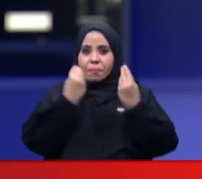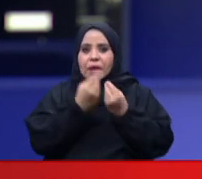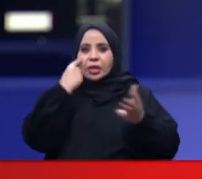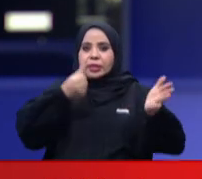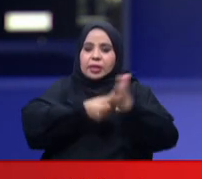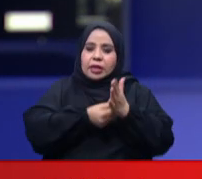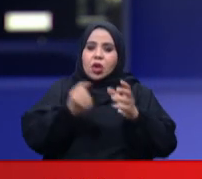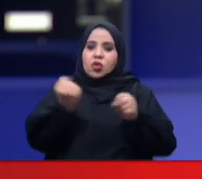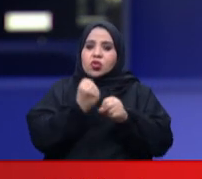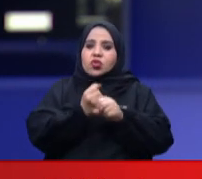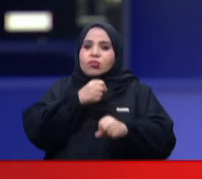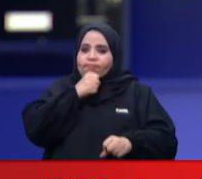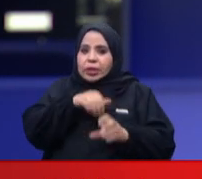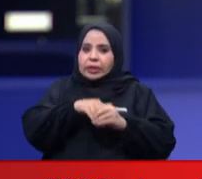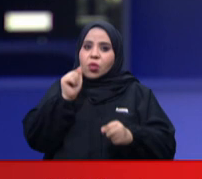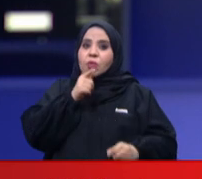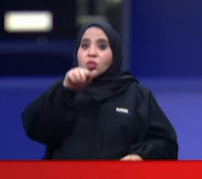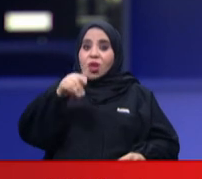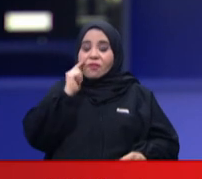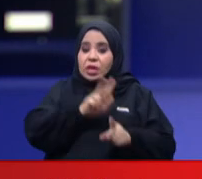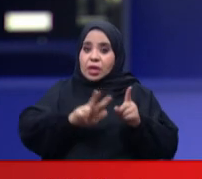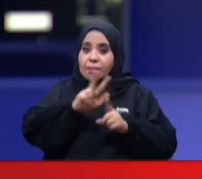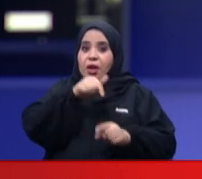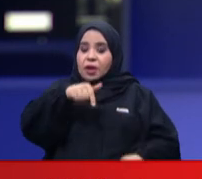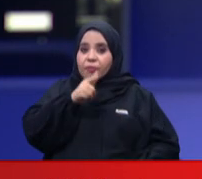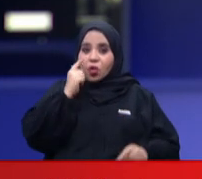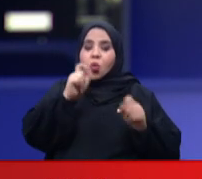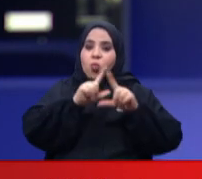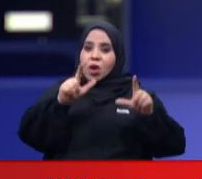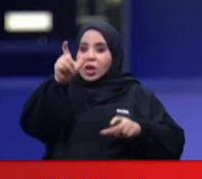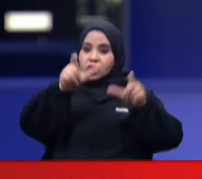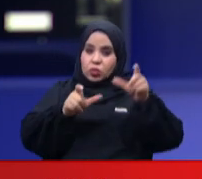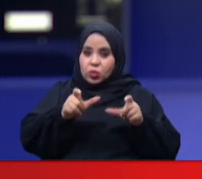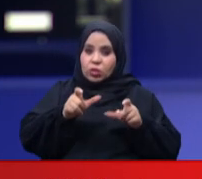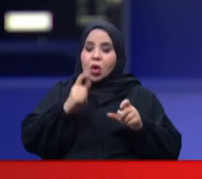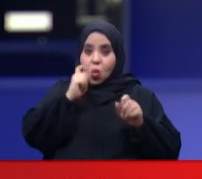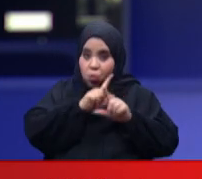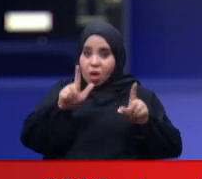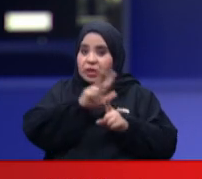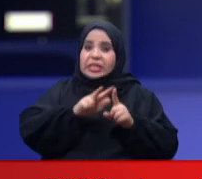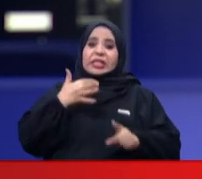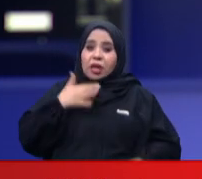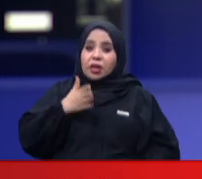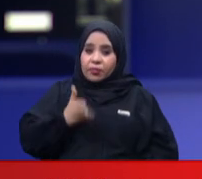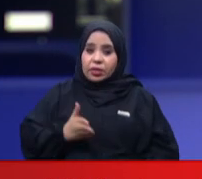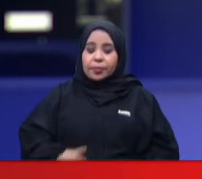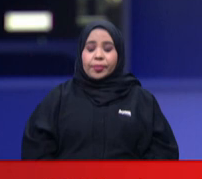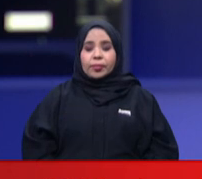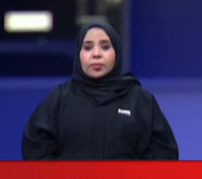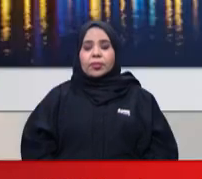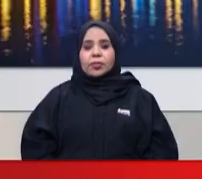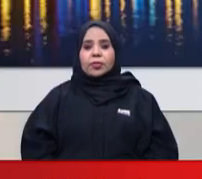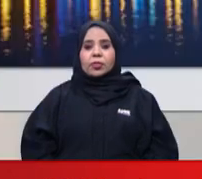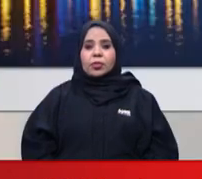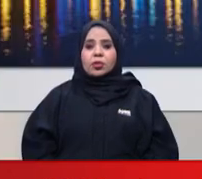المعاشات، هل المتقاعدين الحاليين أو المتقاعدون الحاليون سيتأثرون بهذا الجمع؟